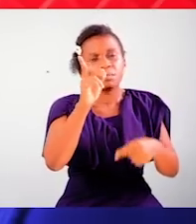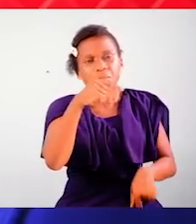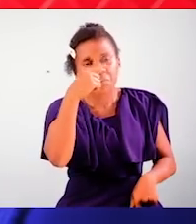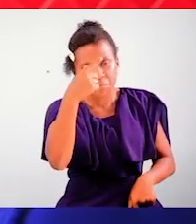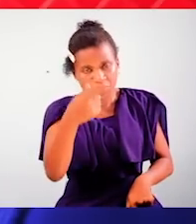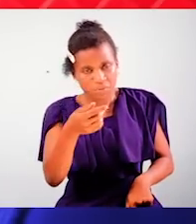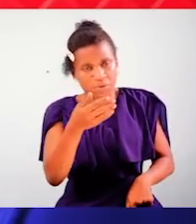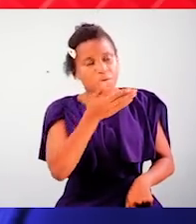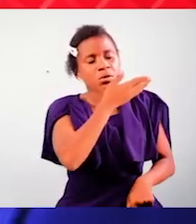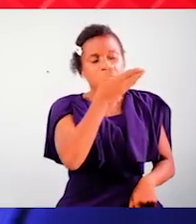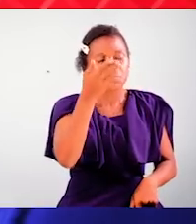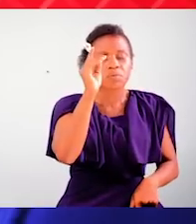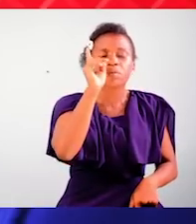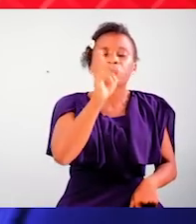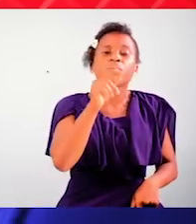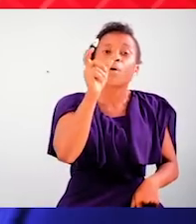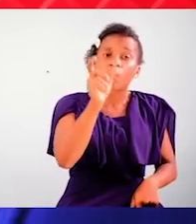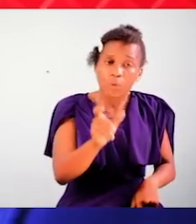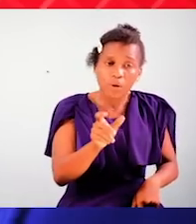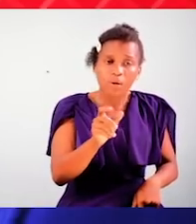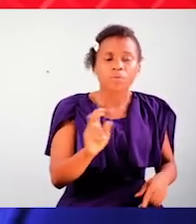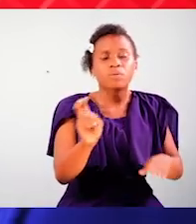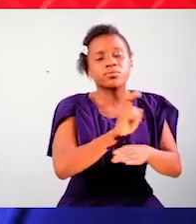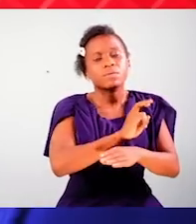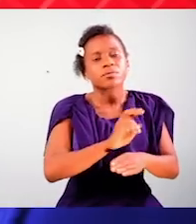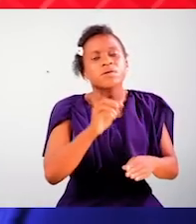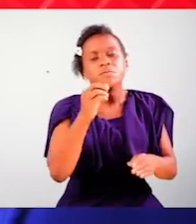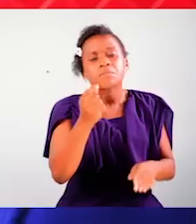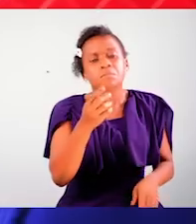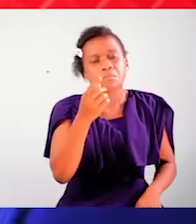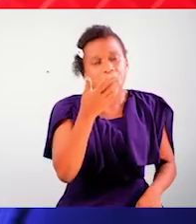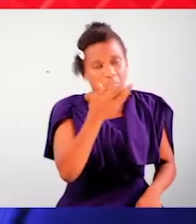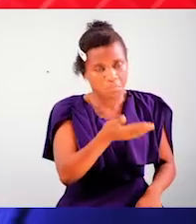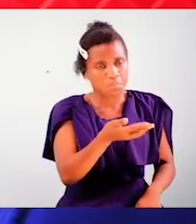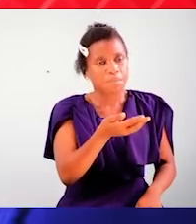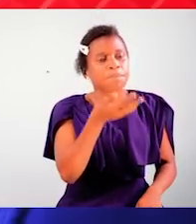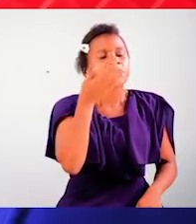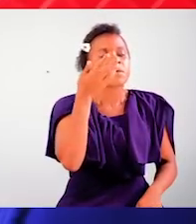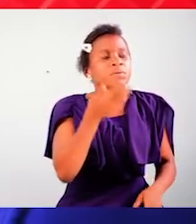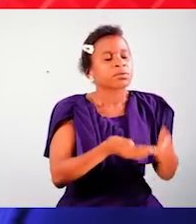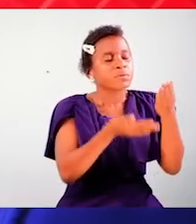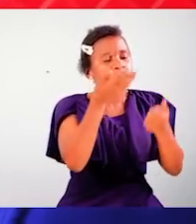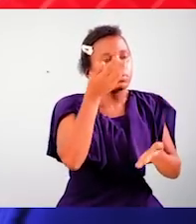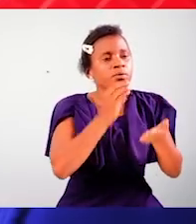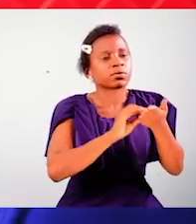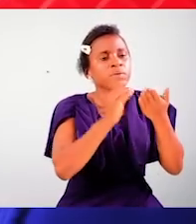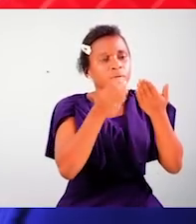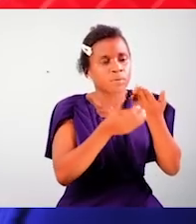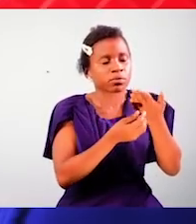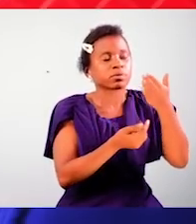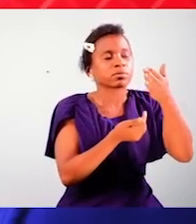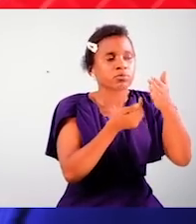ubadhirifu wa fedha. Popote unapoweka watu wasimamie hela, watafanya tu ubadhirifu. Lakini ubadhirifu huo ni kwa kiwango gani,